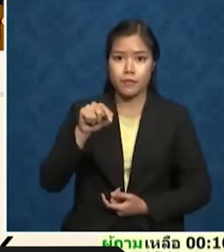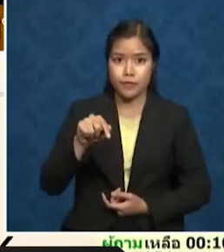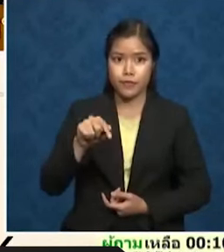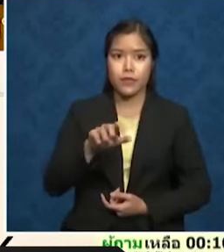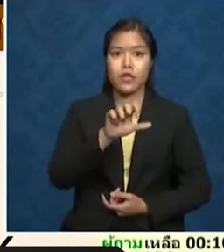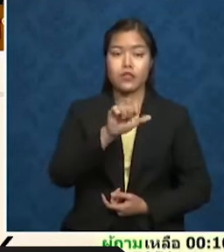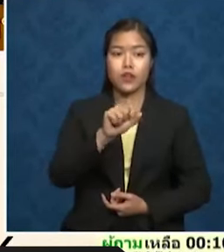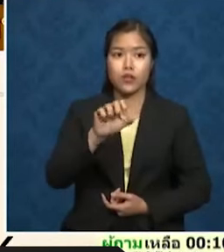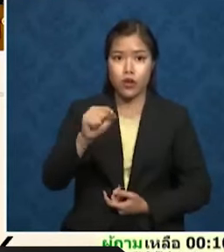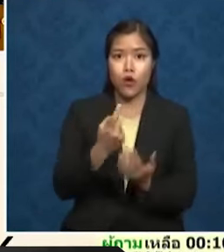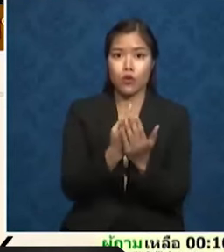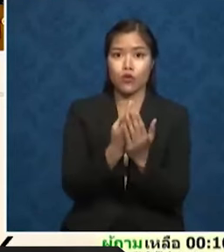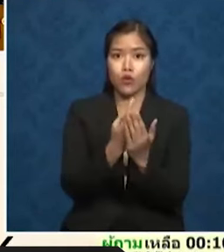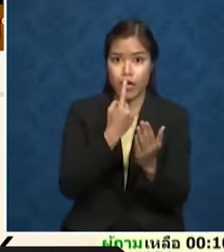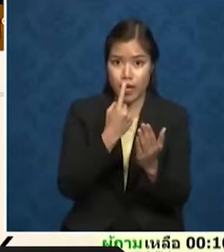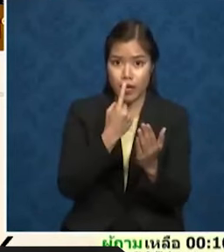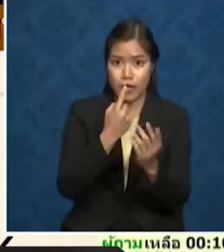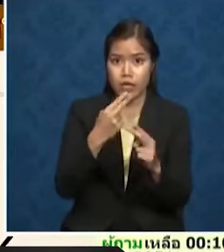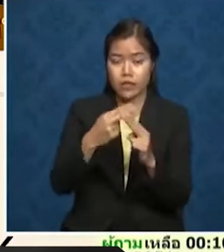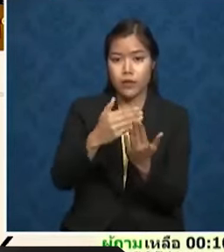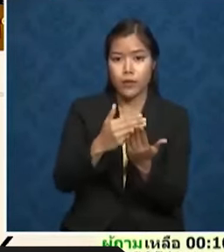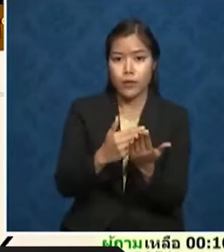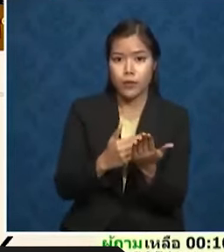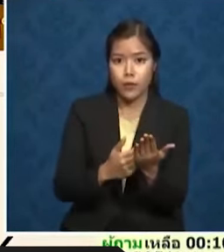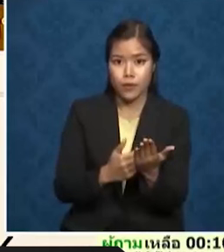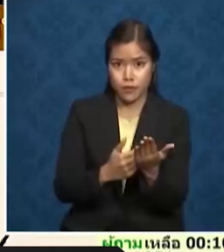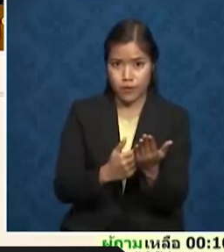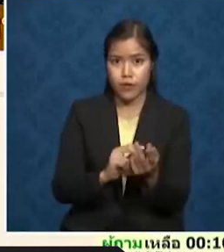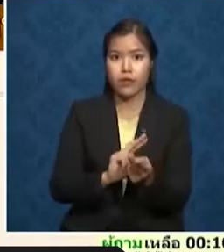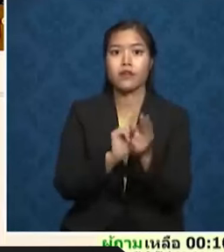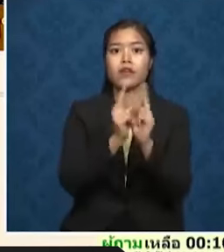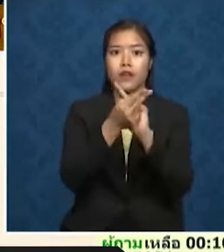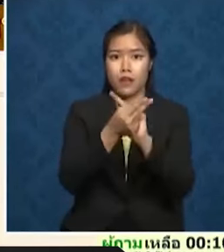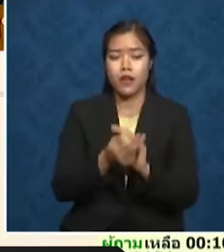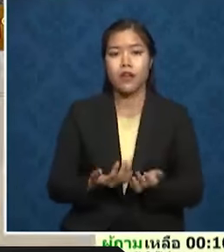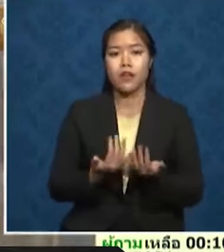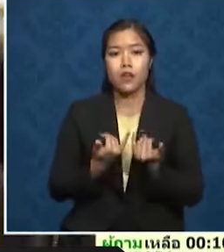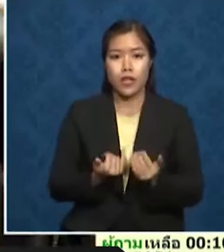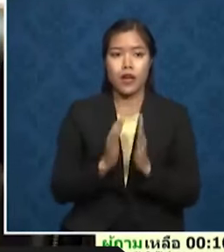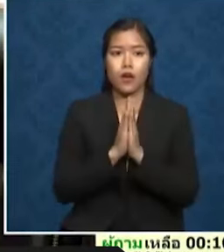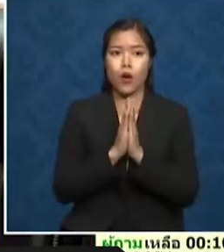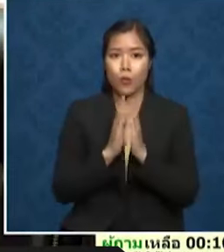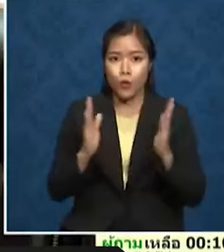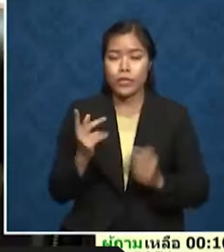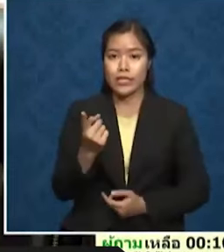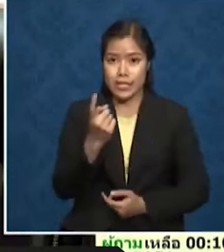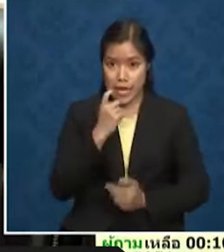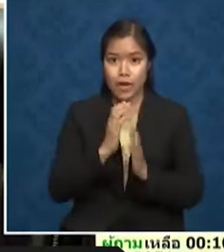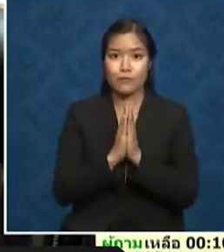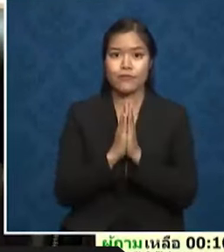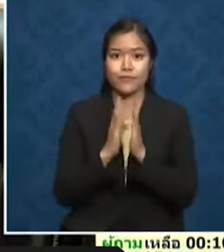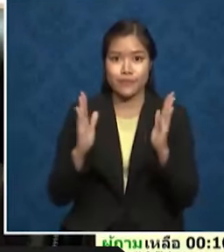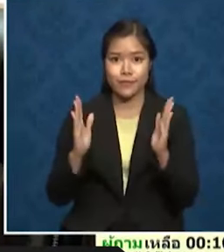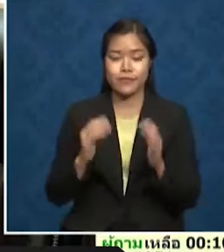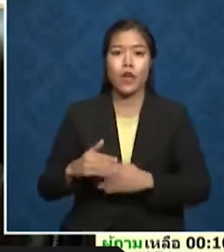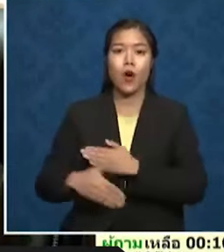ชิกสภาผู้แทนราษฎรระบบบัญชีรายชื่อของพรรคชาติพัฒนากล้าต้องขอถือโอกาสขอบพระคุณสำหรับคำถามนี้นะคะเพราะจะเป็